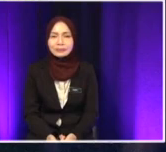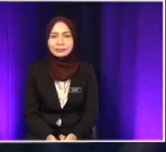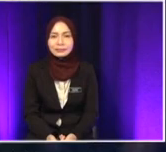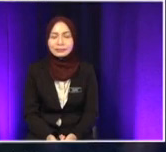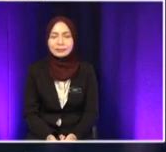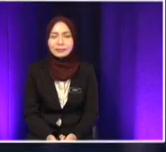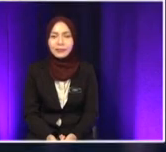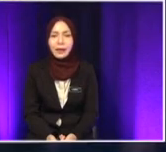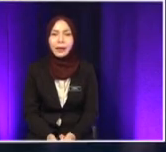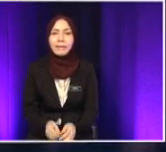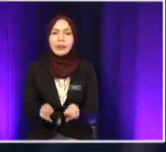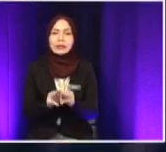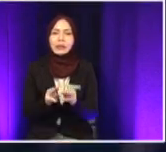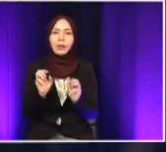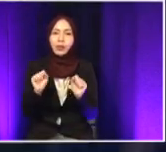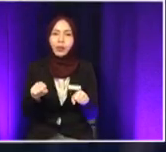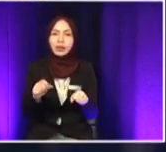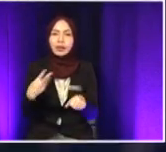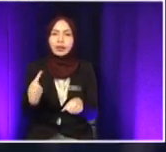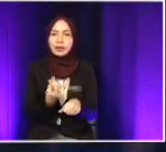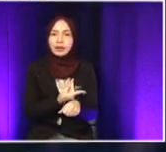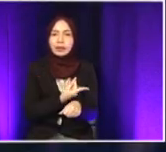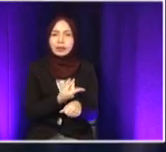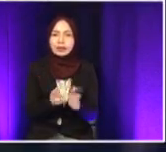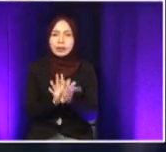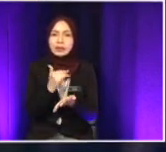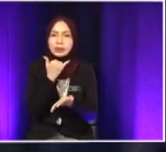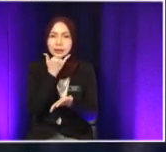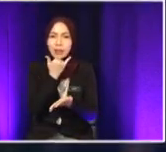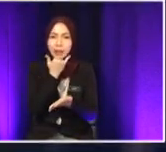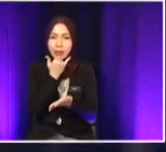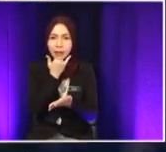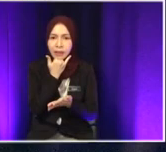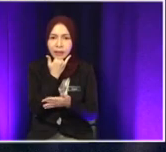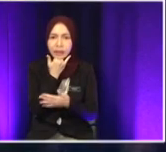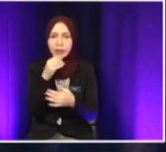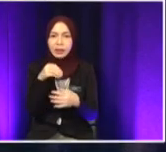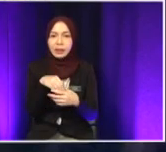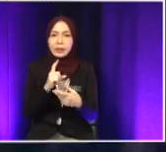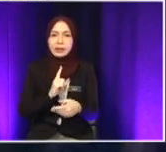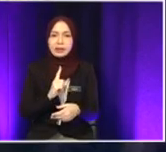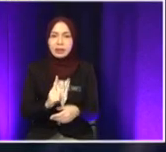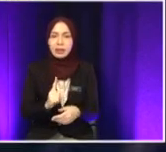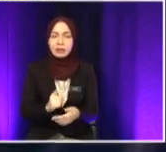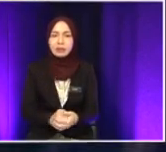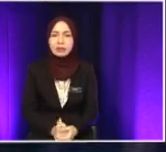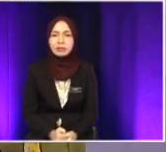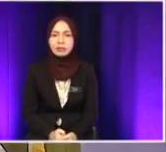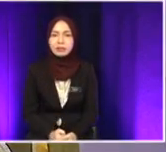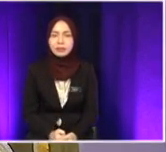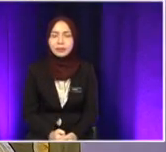boleh menyebabkan kita pada dewa-dewa lah berkaitan dengan akidah atau pun lagu-lagu